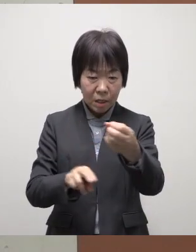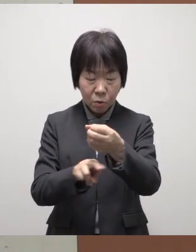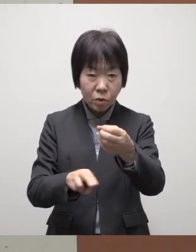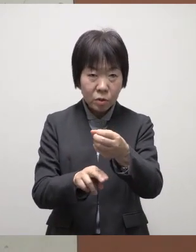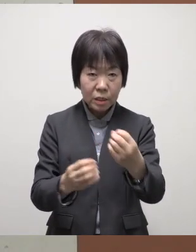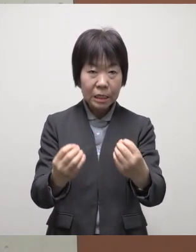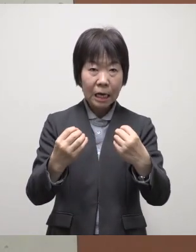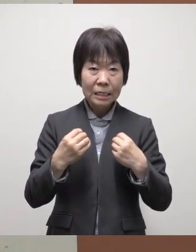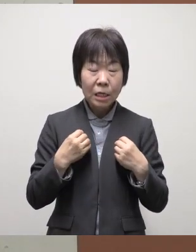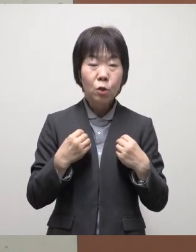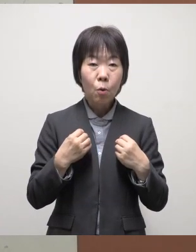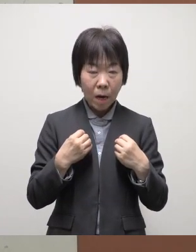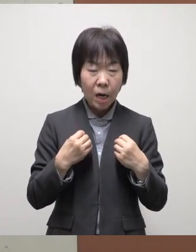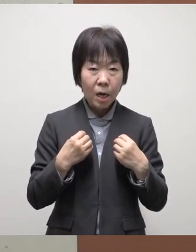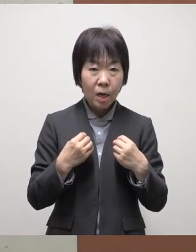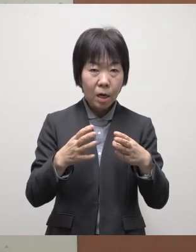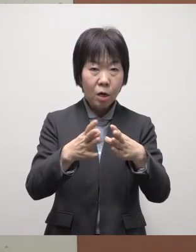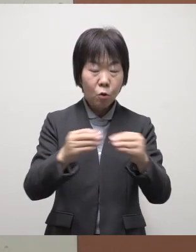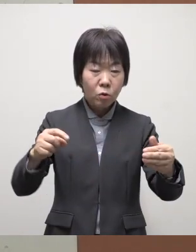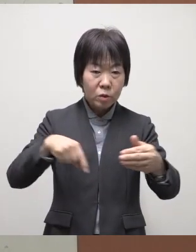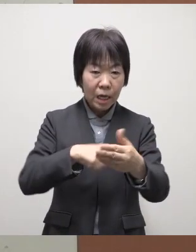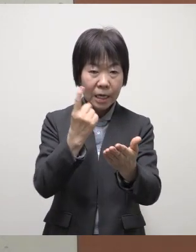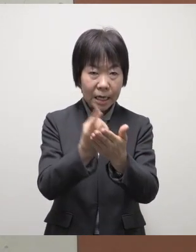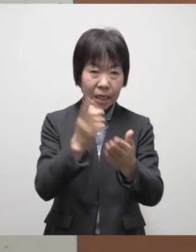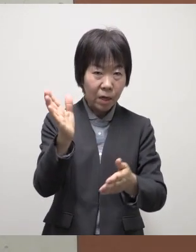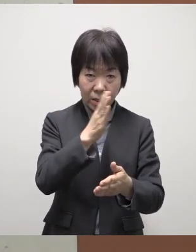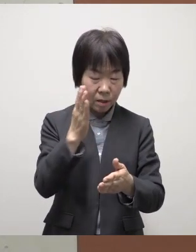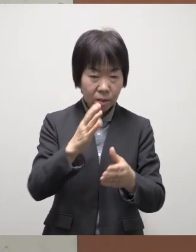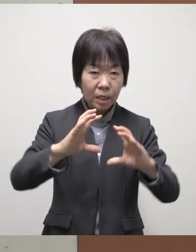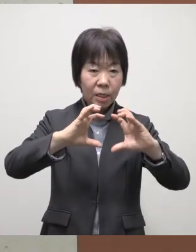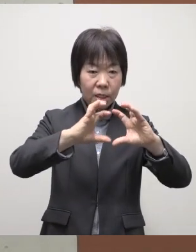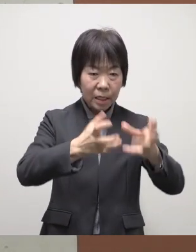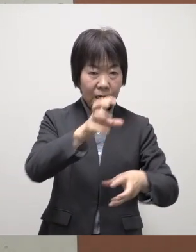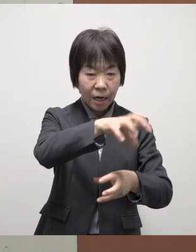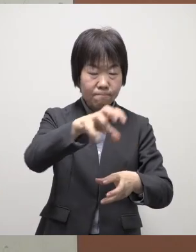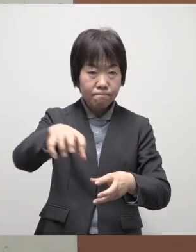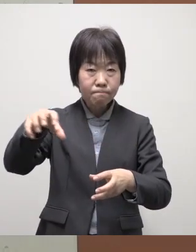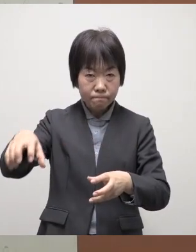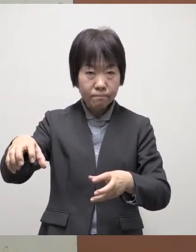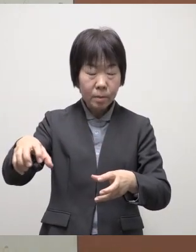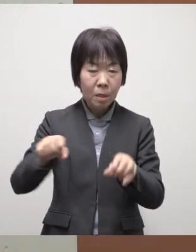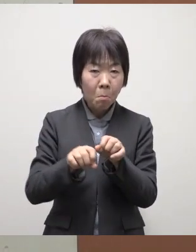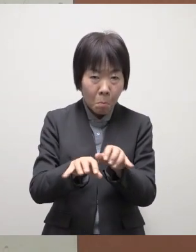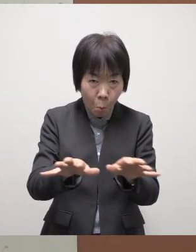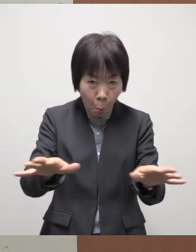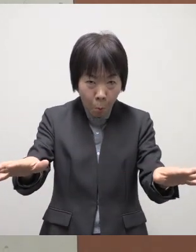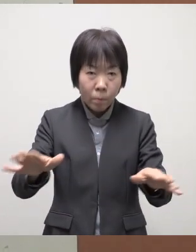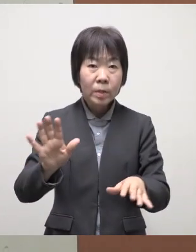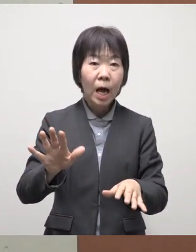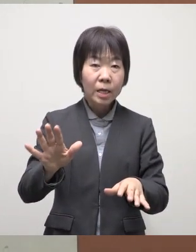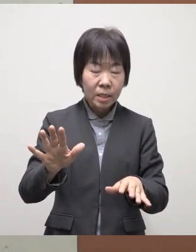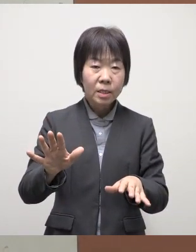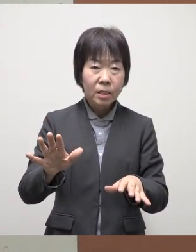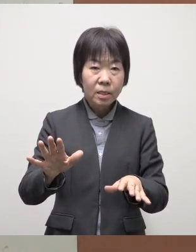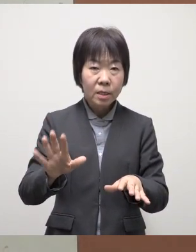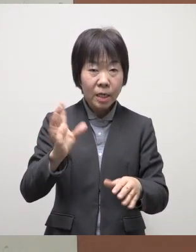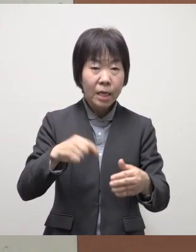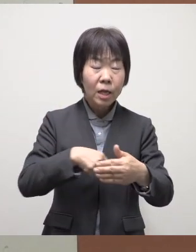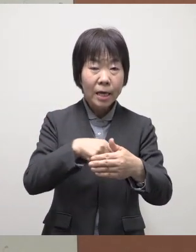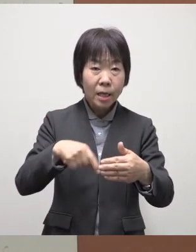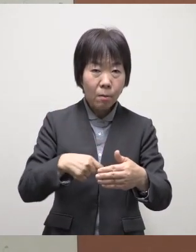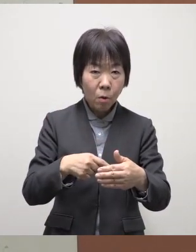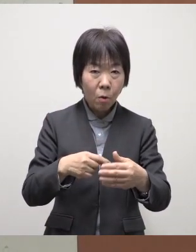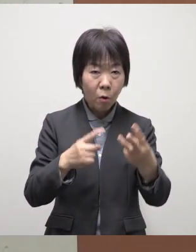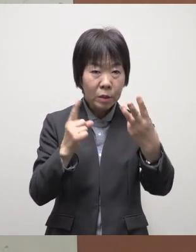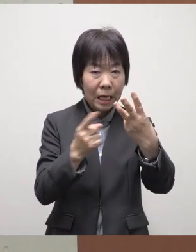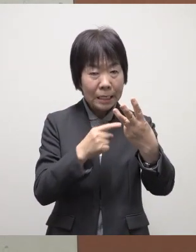ウィルス感染症は国内のみならず世界各地で猛威を振るっており本県で